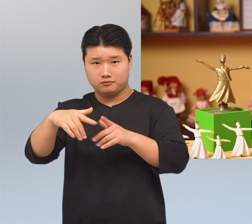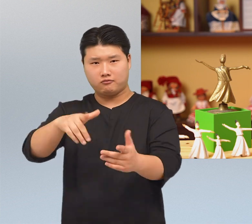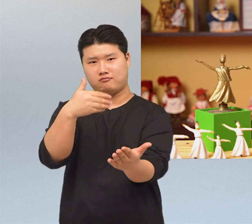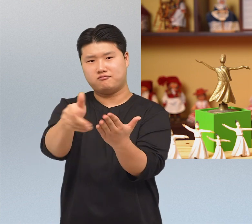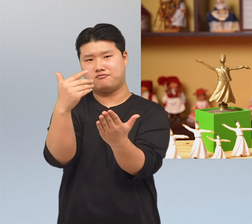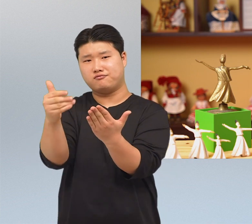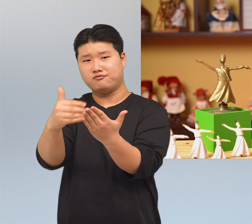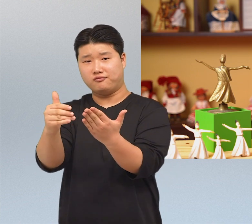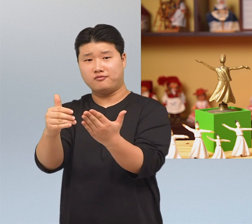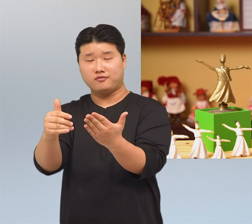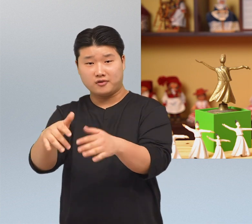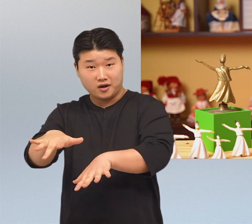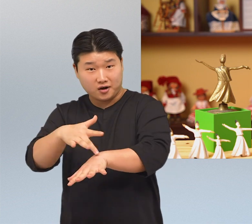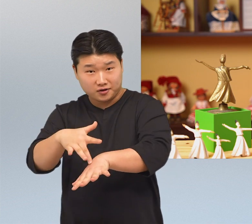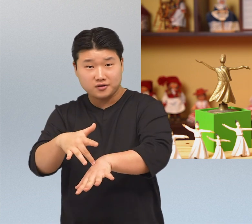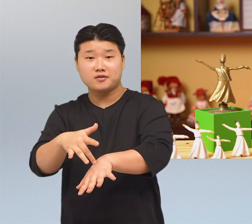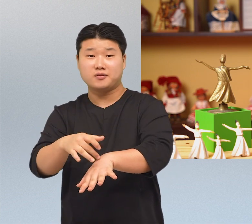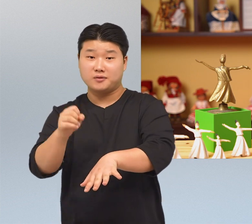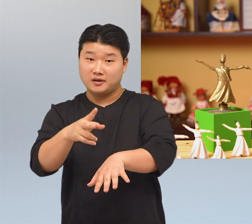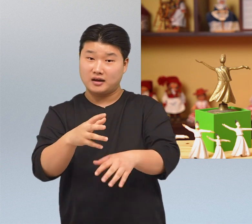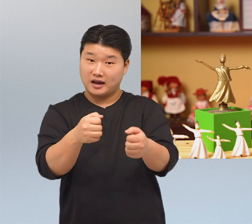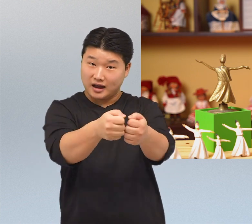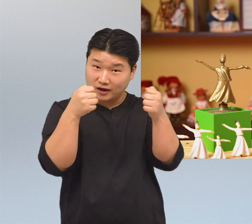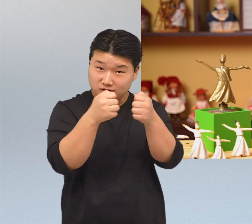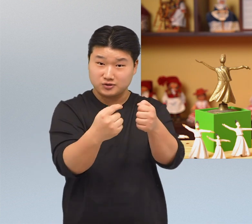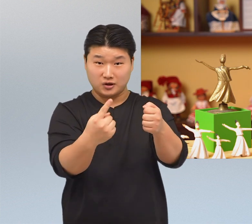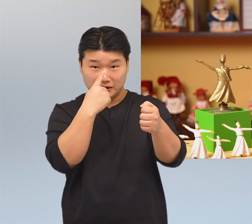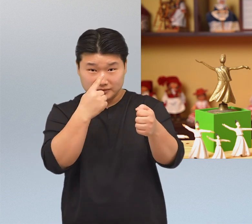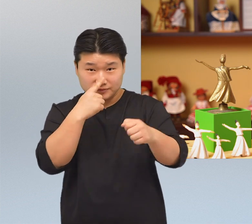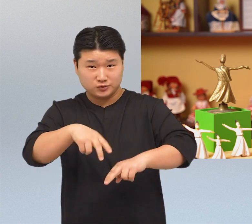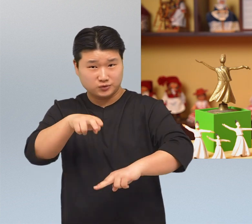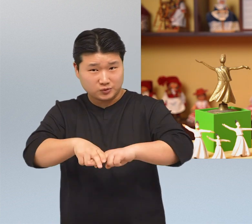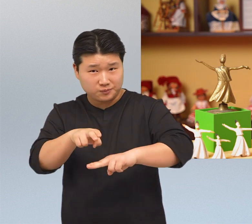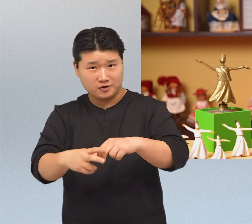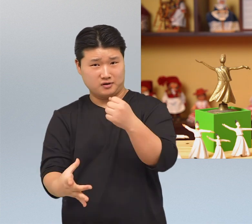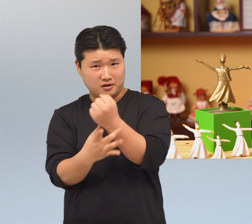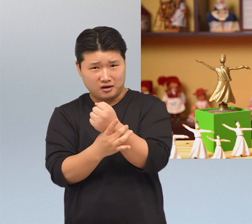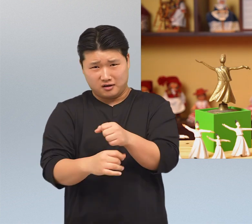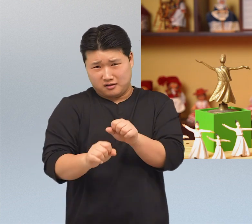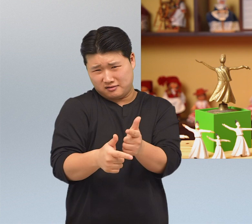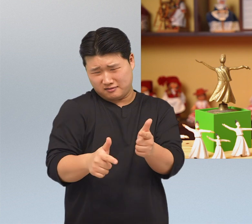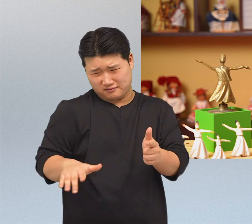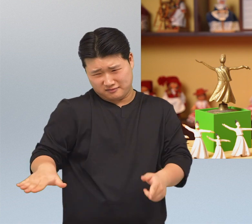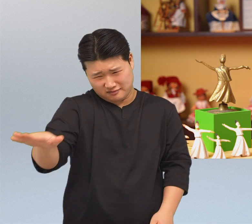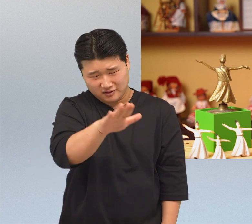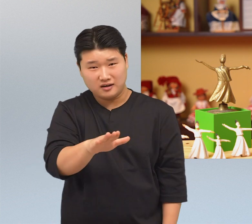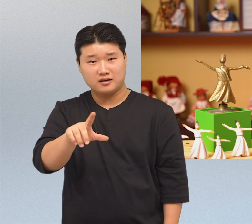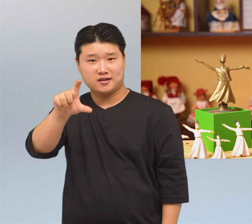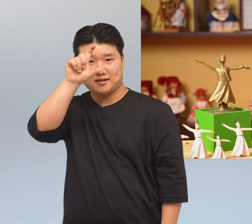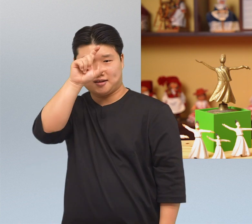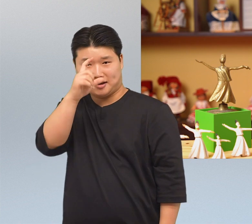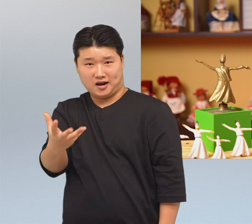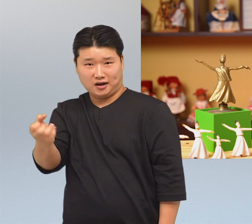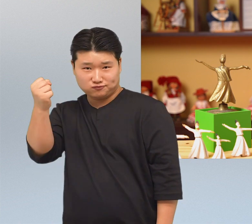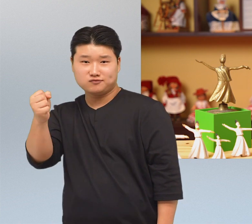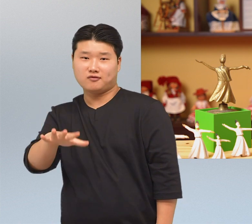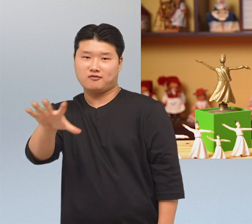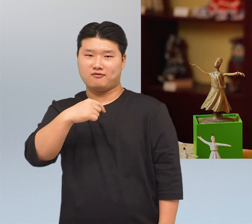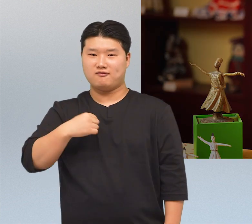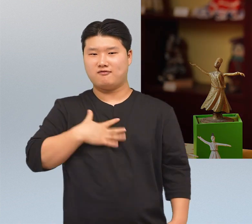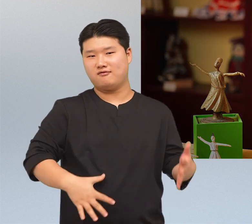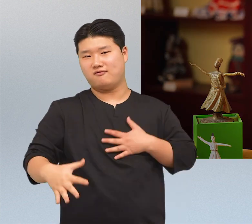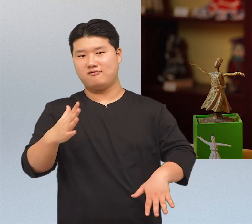카페트, 가구, 커피, 두건, 소파, 팔찌 등을 모두 오스만 양식으로